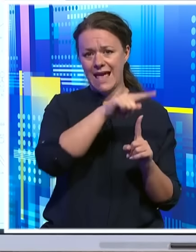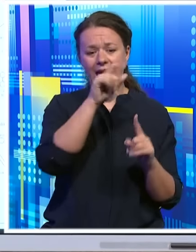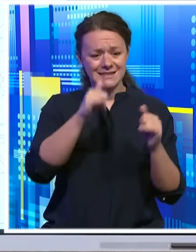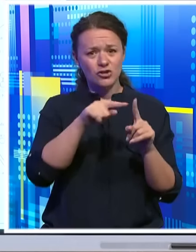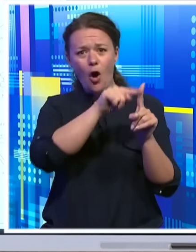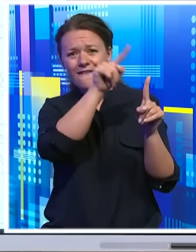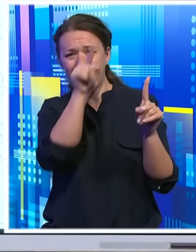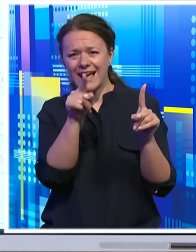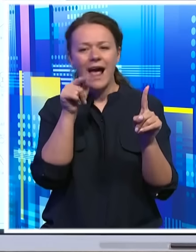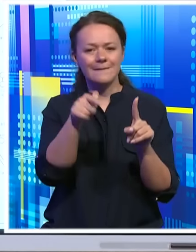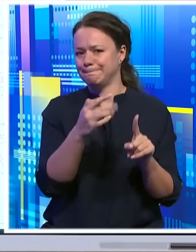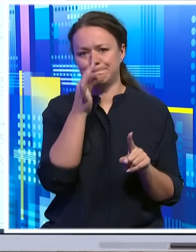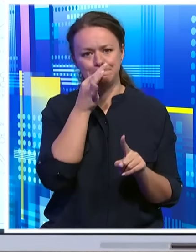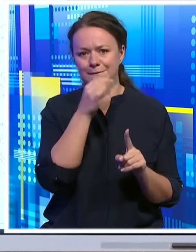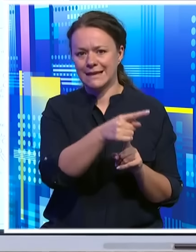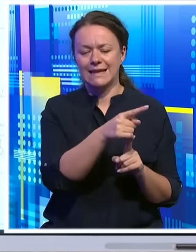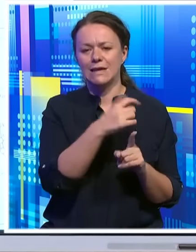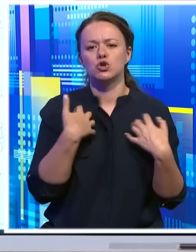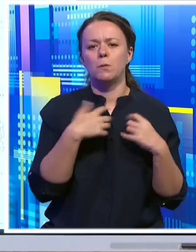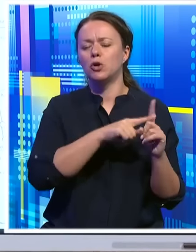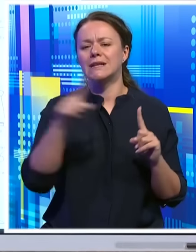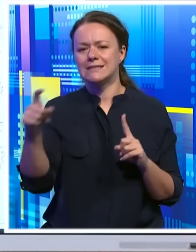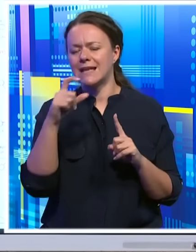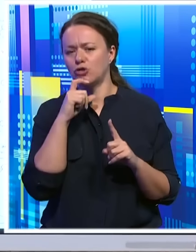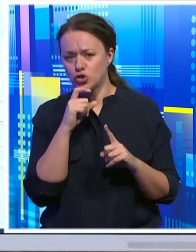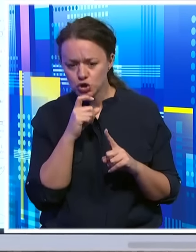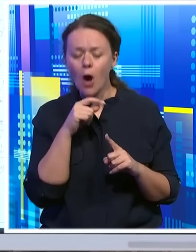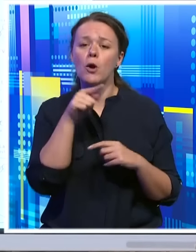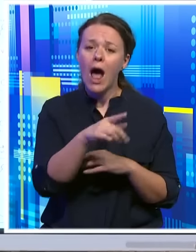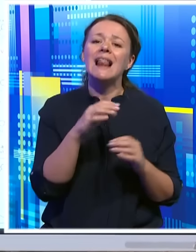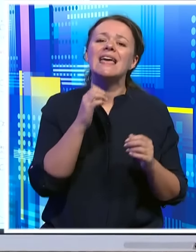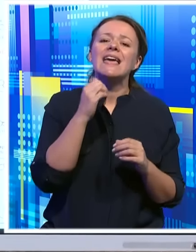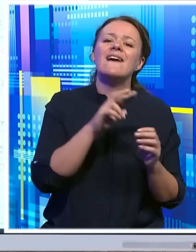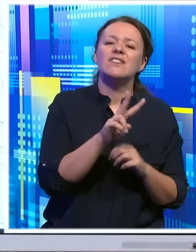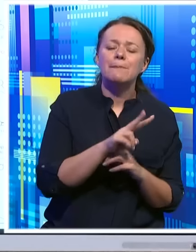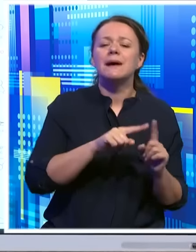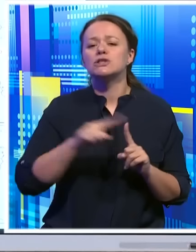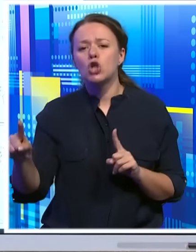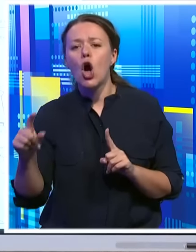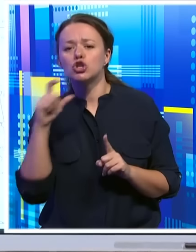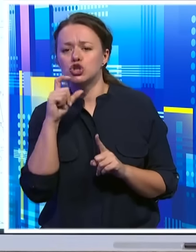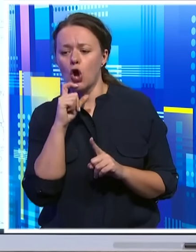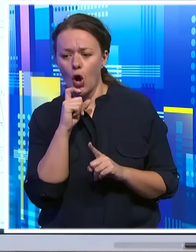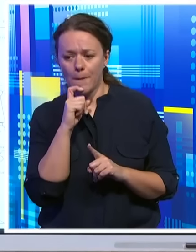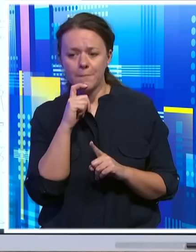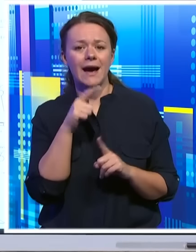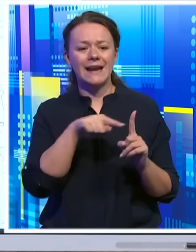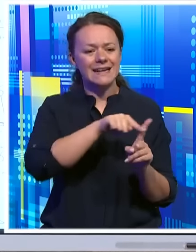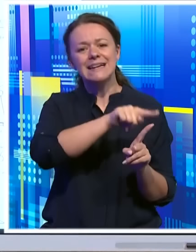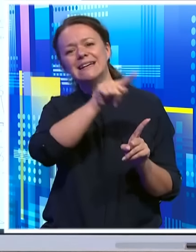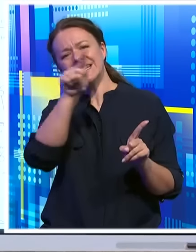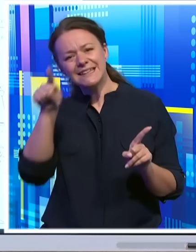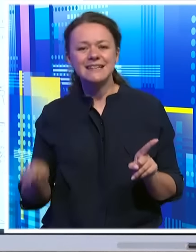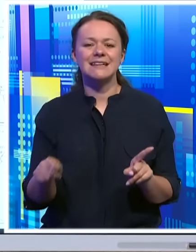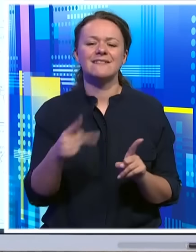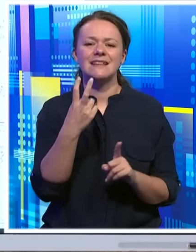radimo Subotica-Sombor, ali ćemo uraditi Vrba-Sombor 53 km. Ovo vam je 200 km tačno pruga,